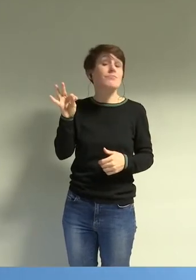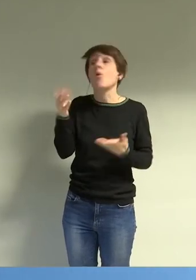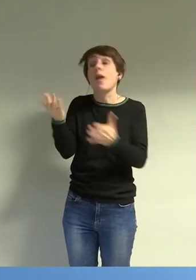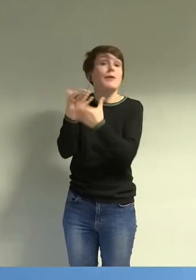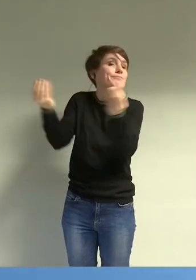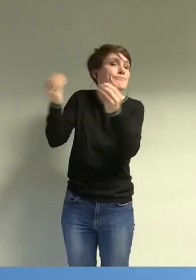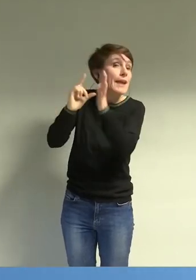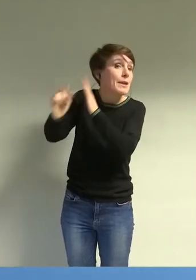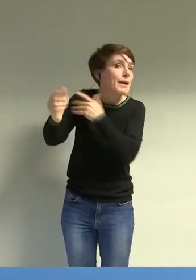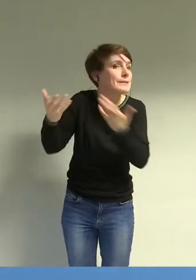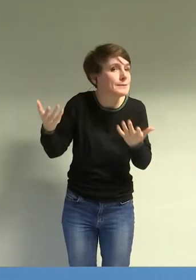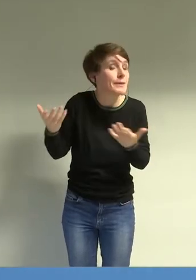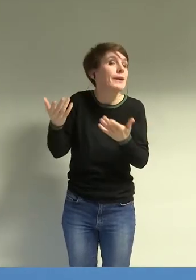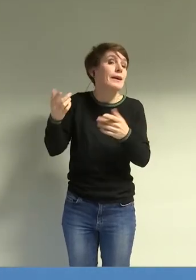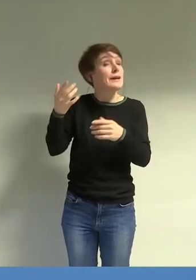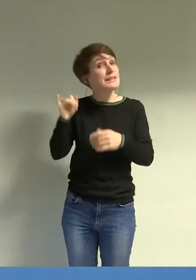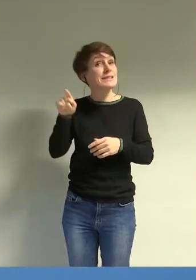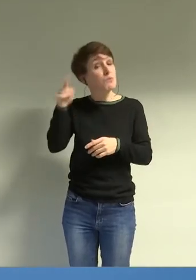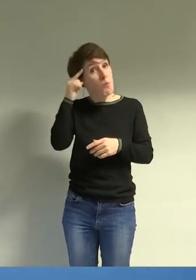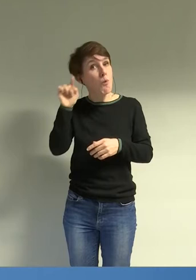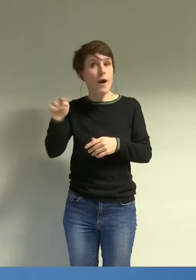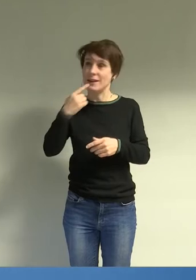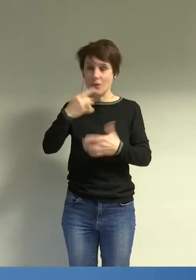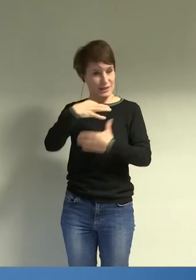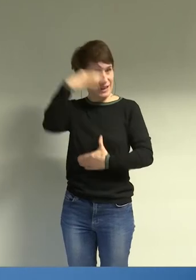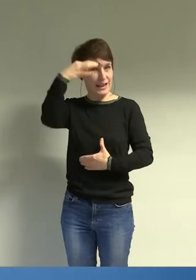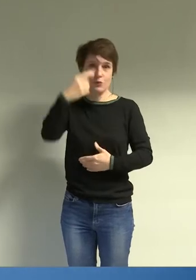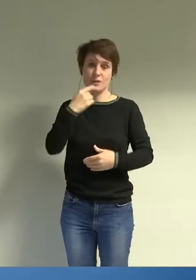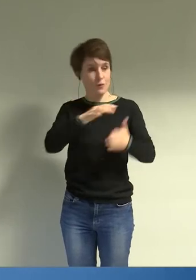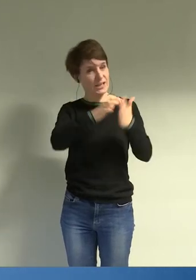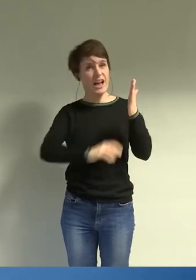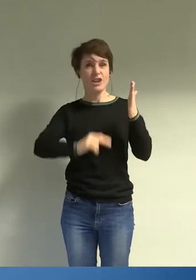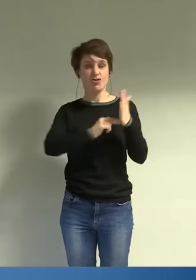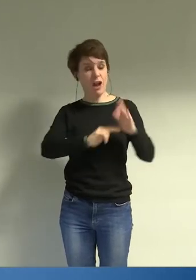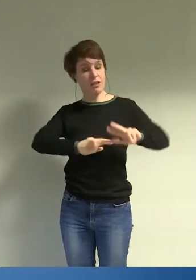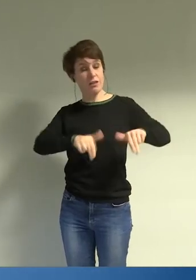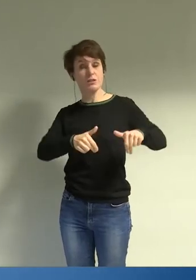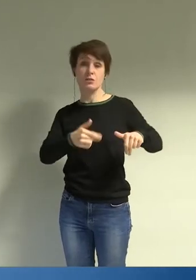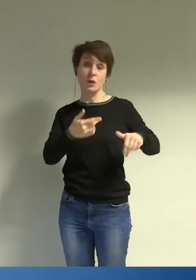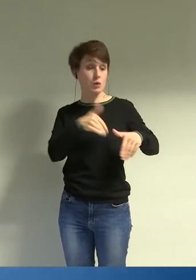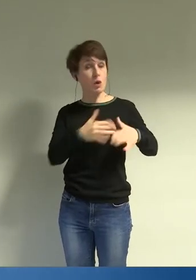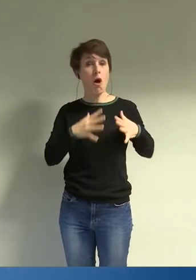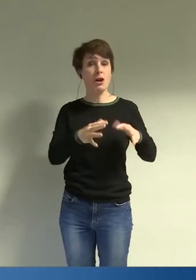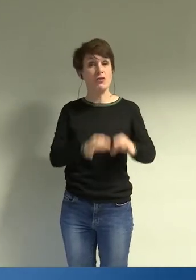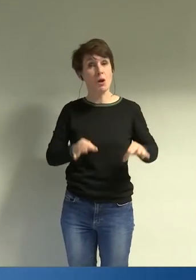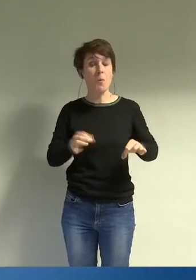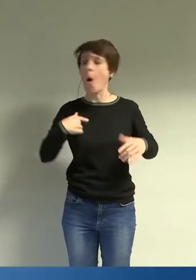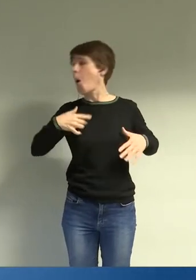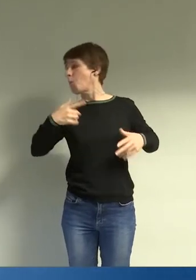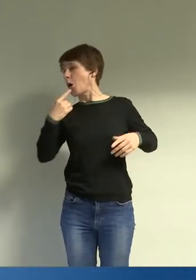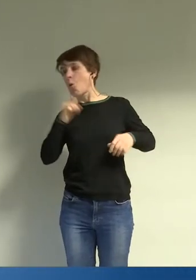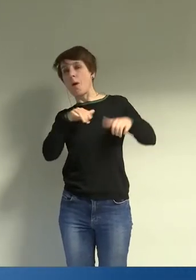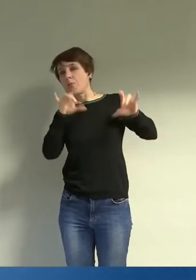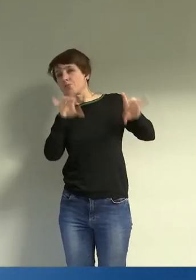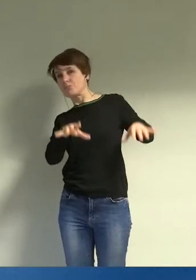s'y être élu c'est seulement signé des chartes pas très engageante ça ne m'intéresse plus il semble que la plupart d'entre vous